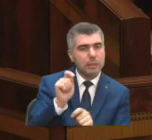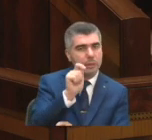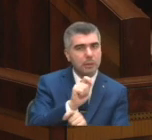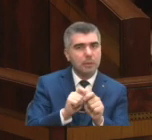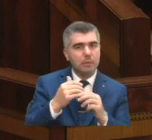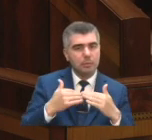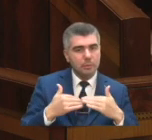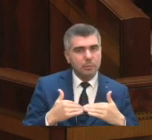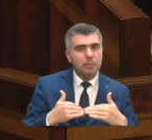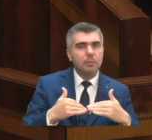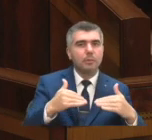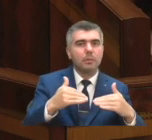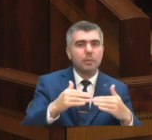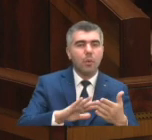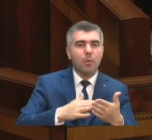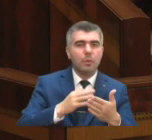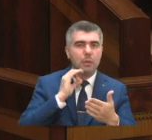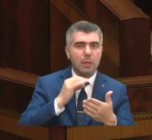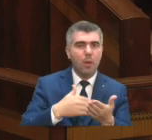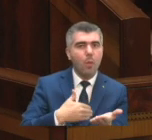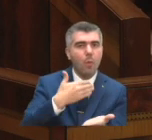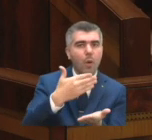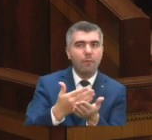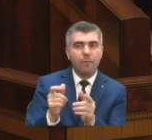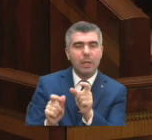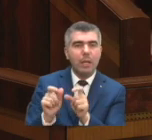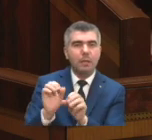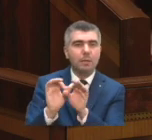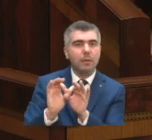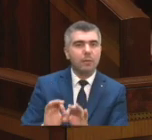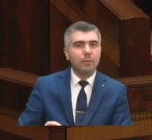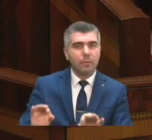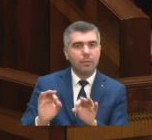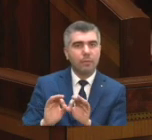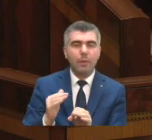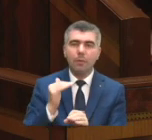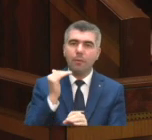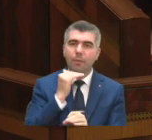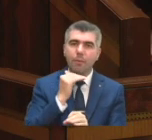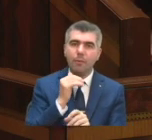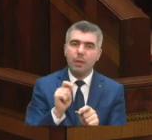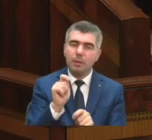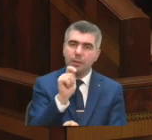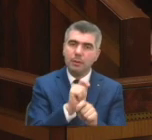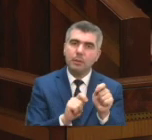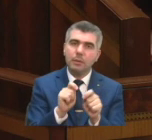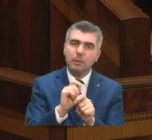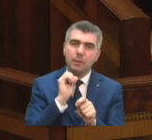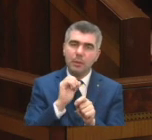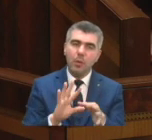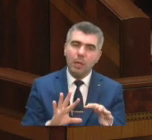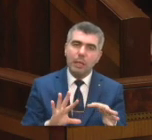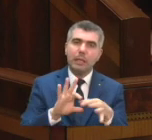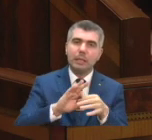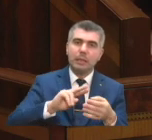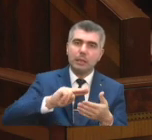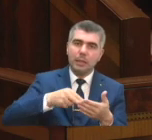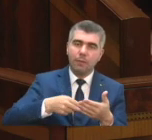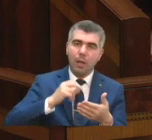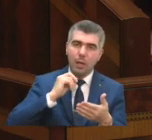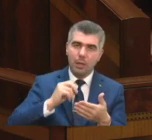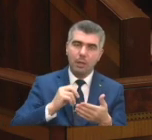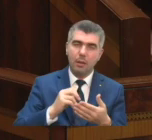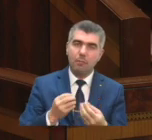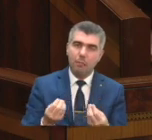وتصلحوا النقط السوداء اللي فيها باش ما تقطعش على الناس وتسرعوا بالاصلاح ديالها والتاهيل ديالها. راه الاتفاقيه اللي مع اللي دارت